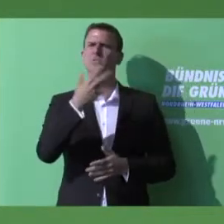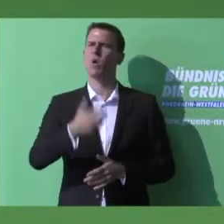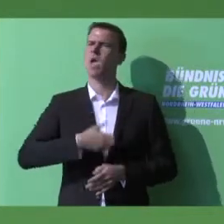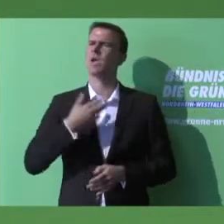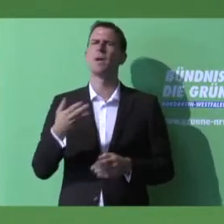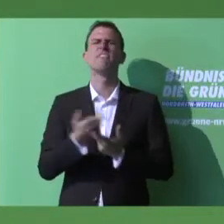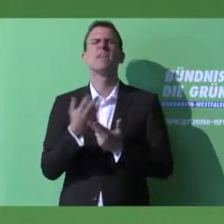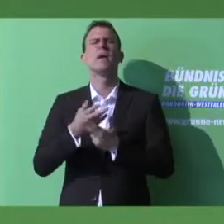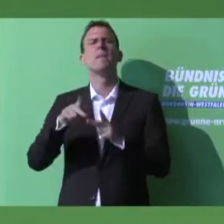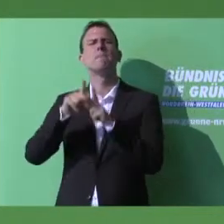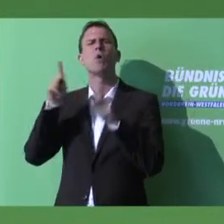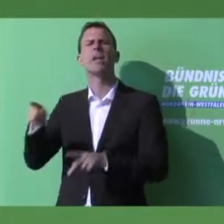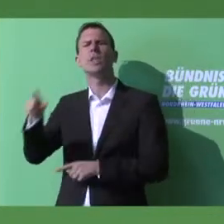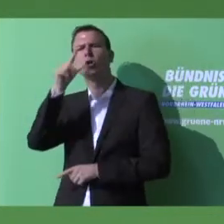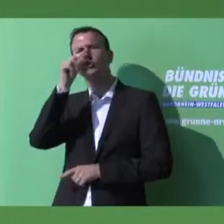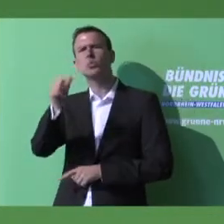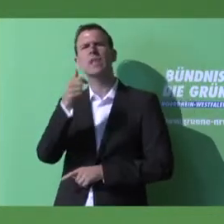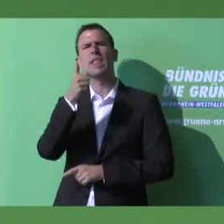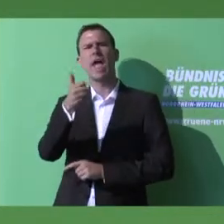Stuttgart 21